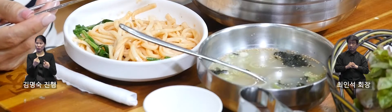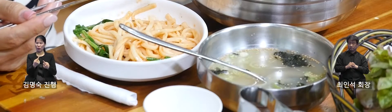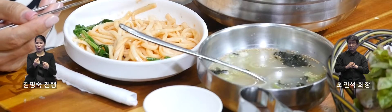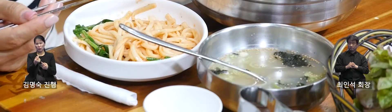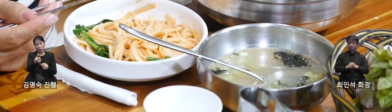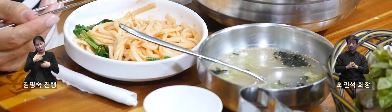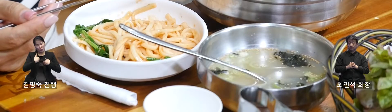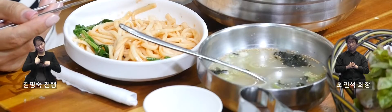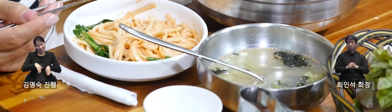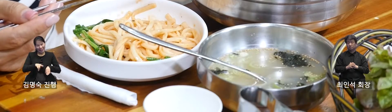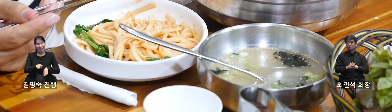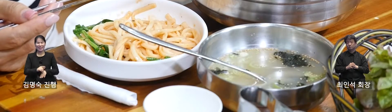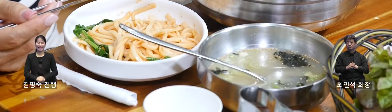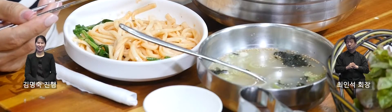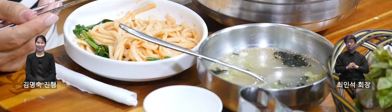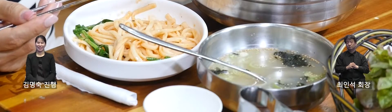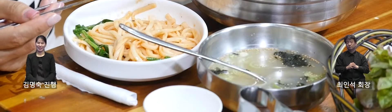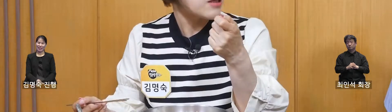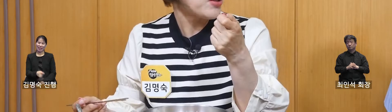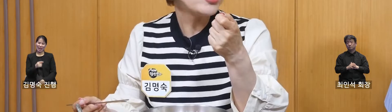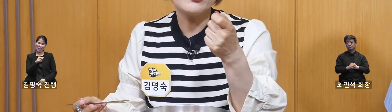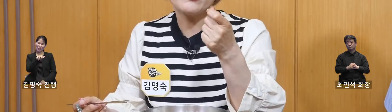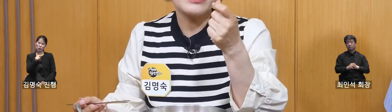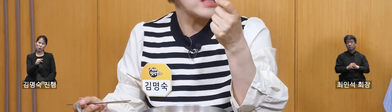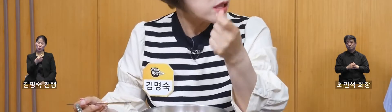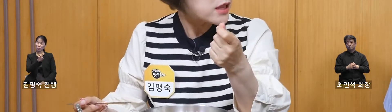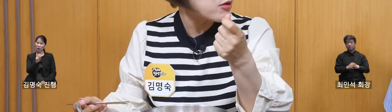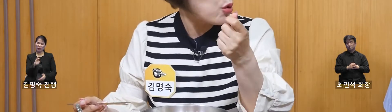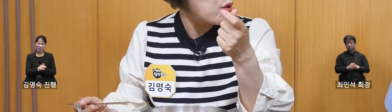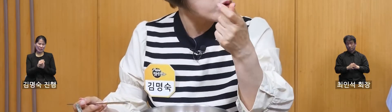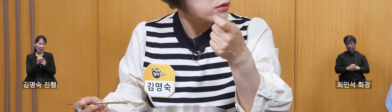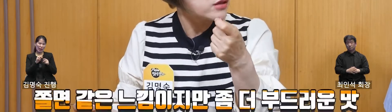약간 네네. 쫄면은 이렇게 면이